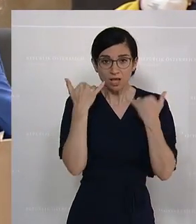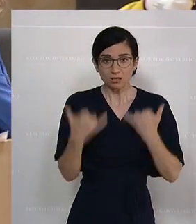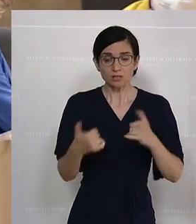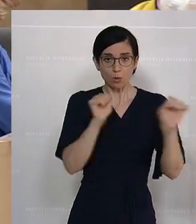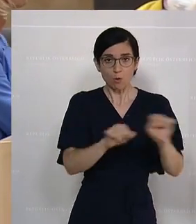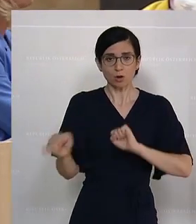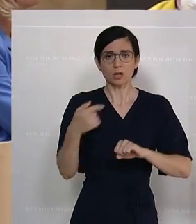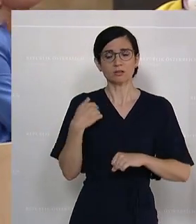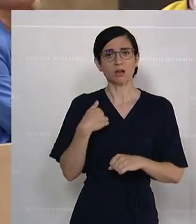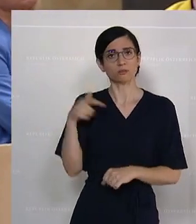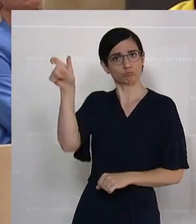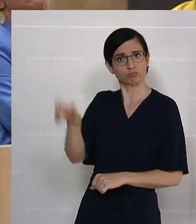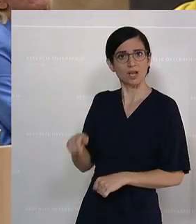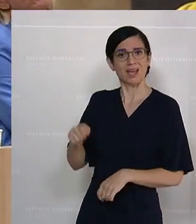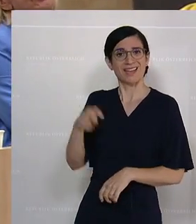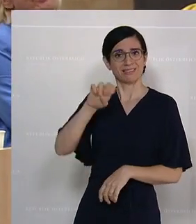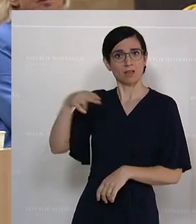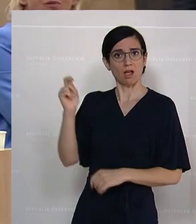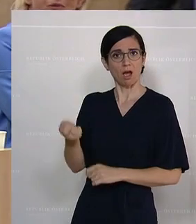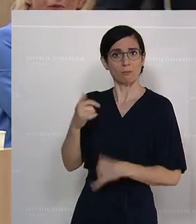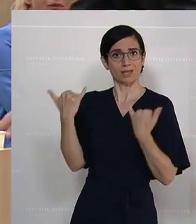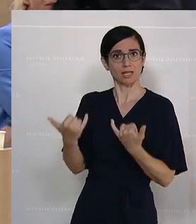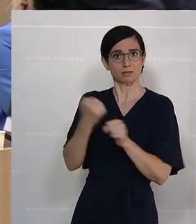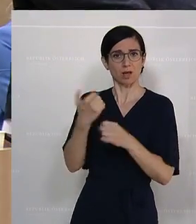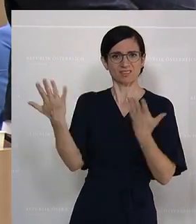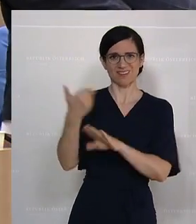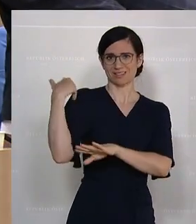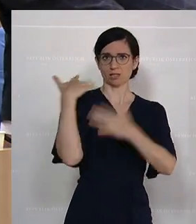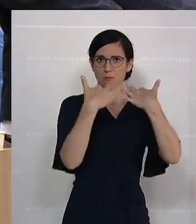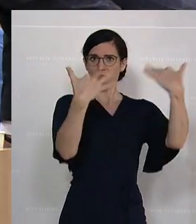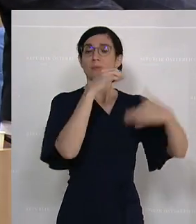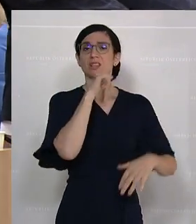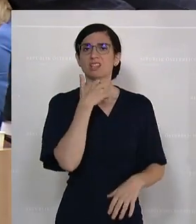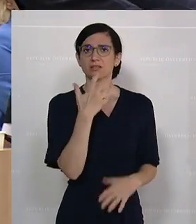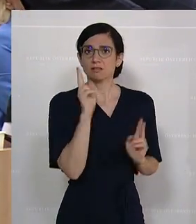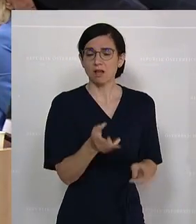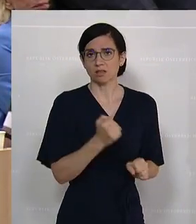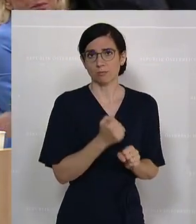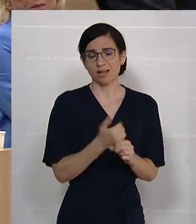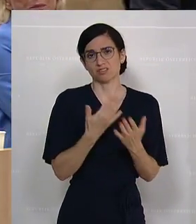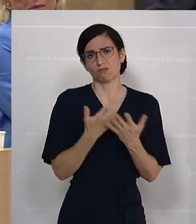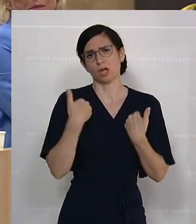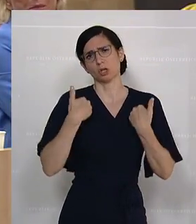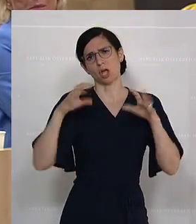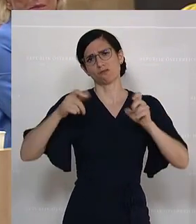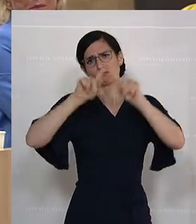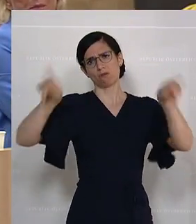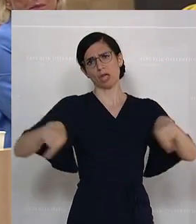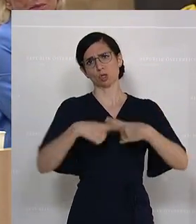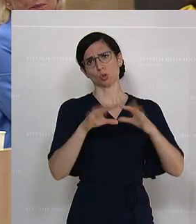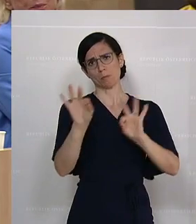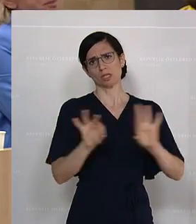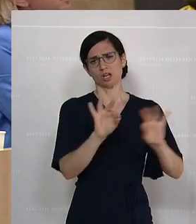genau dieses hier zu tun was er das letzte mal im parlament nicht machen konnte weil er nämlich im fernsehstudio etwas zu tun